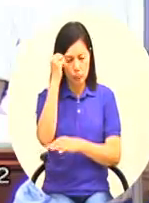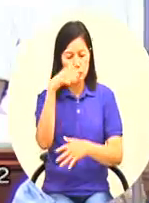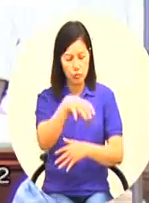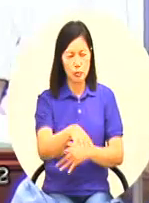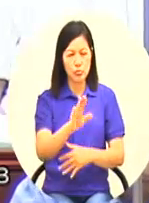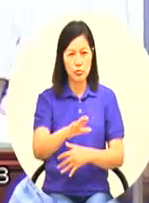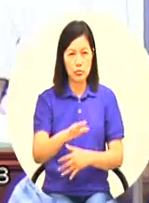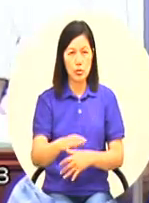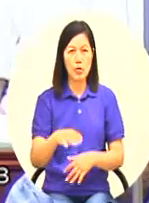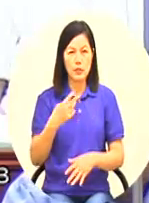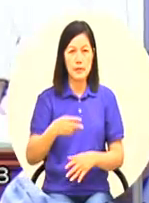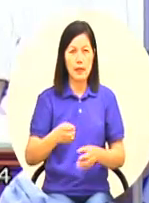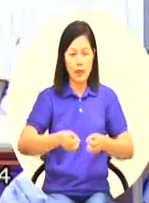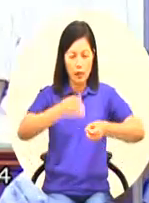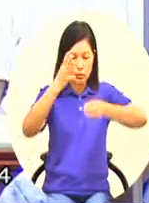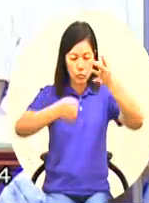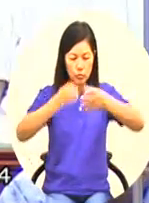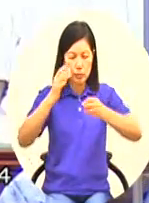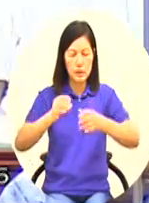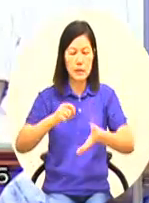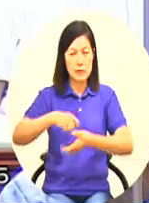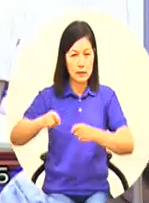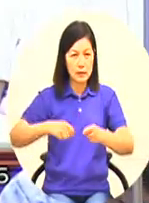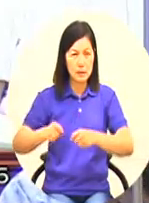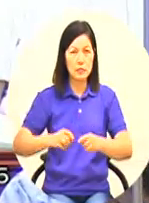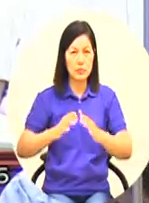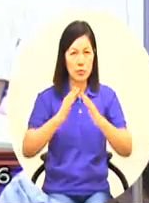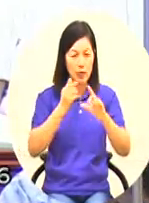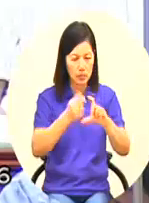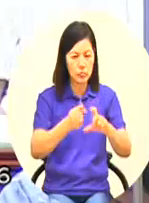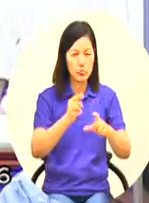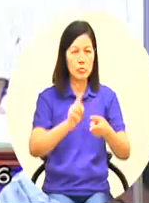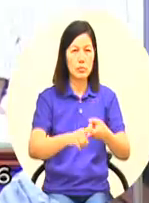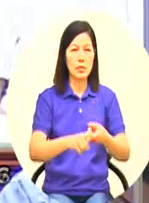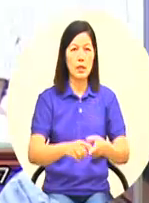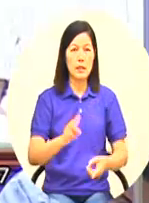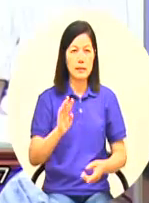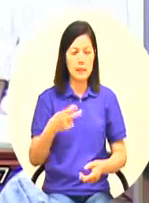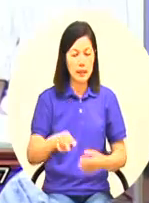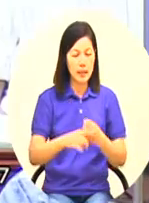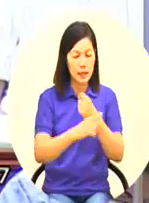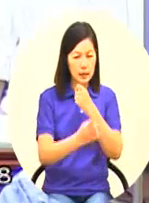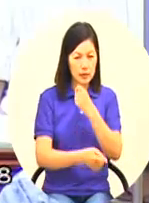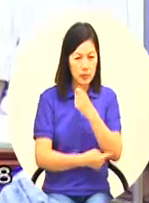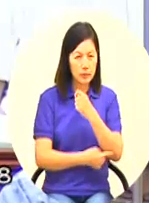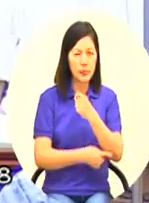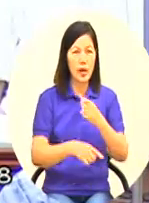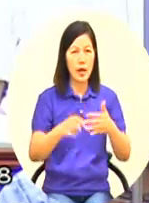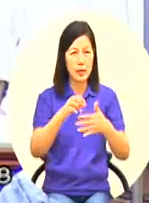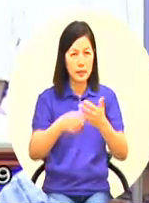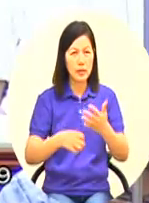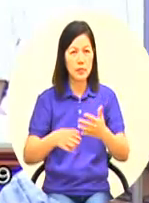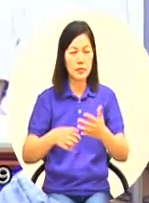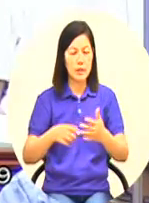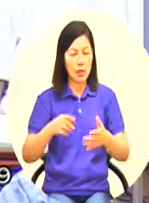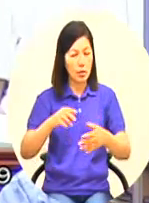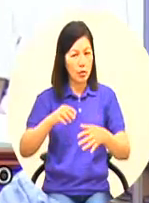计划区，吼，啊，伫都发局迄边的法令内底有安尼规定，就是伫